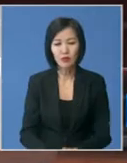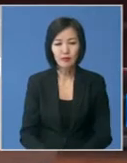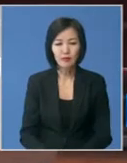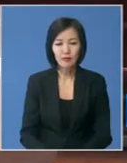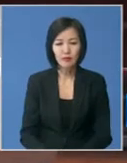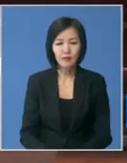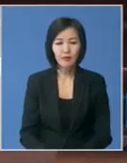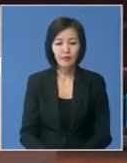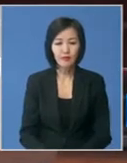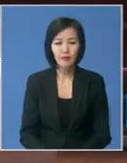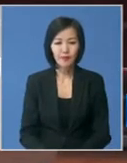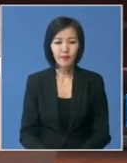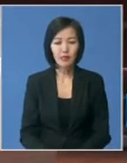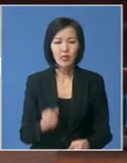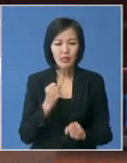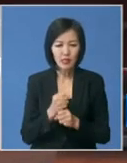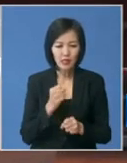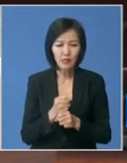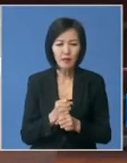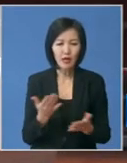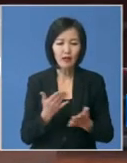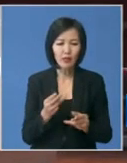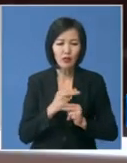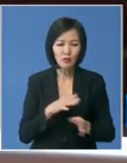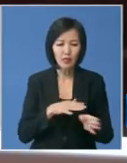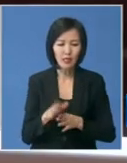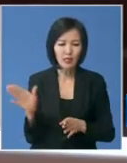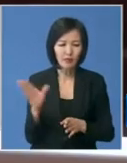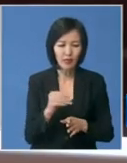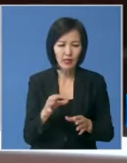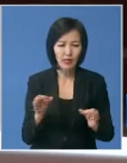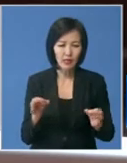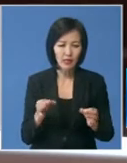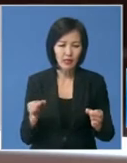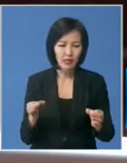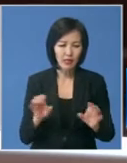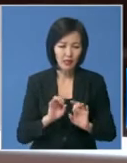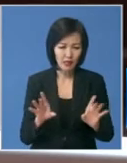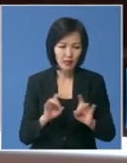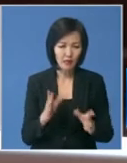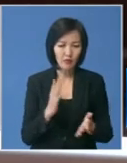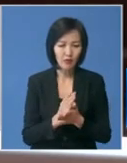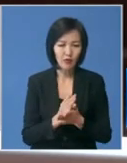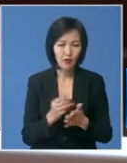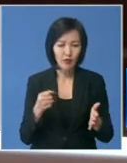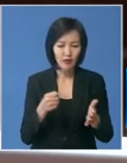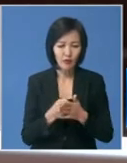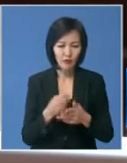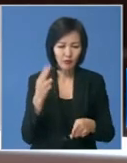Маған жеткізіп отырасыздар, не жасалынып, не жасалынып жатқаны. Все вот эти то, что я сказал, завершить до 15 ноября. Мы